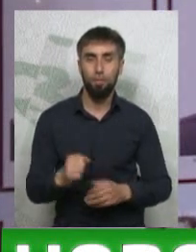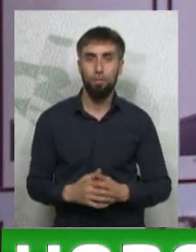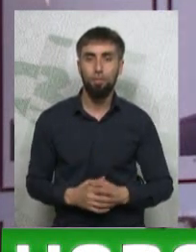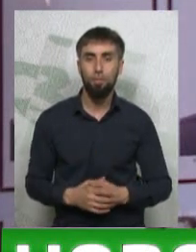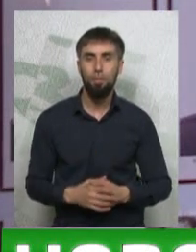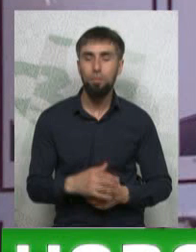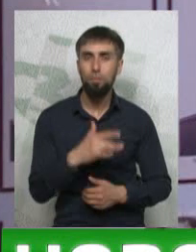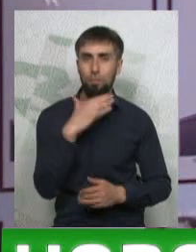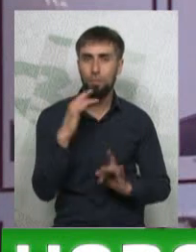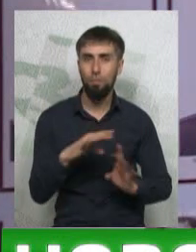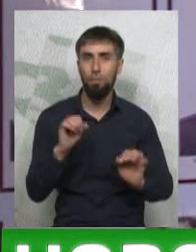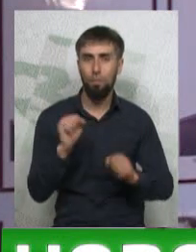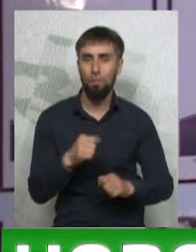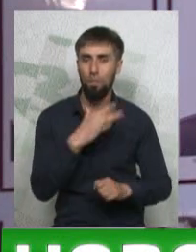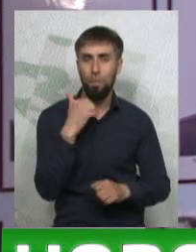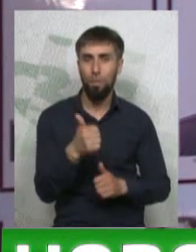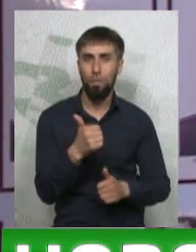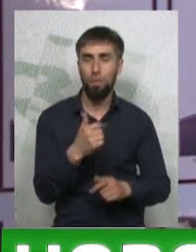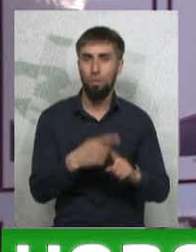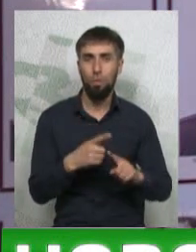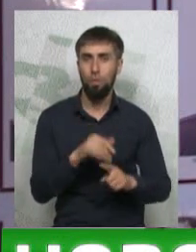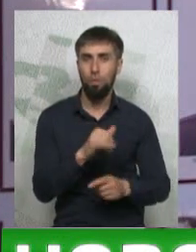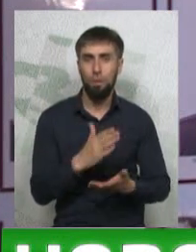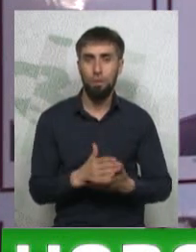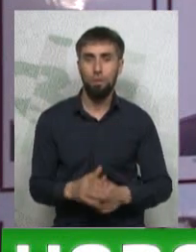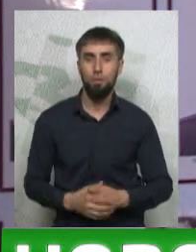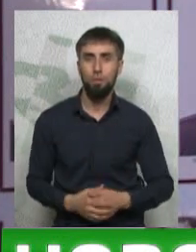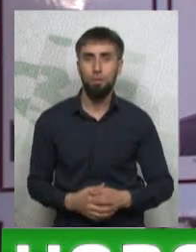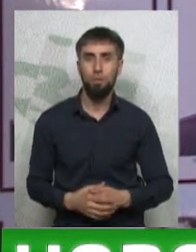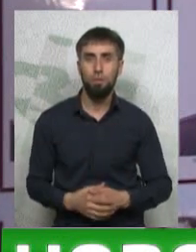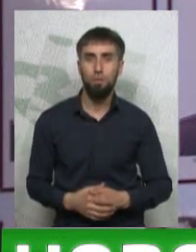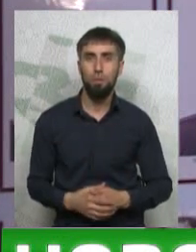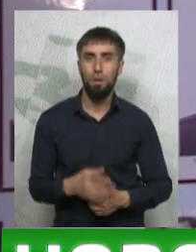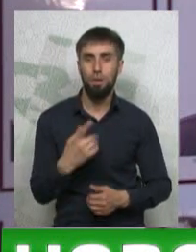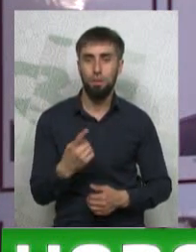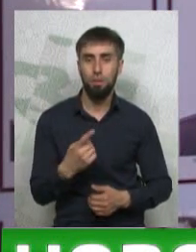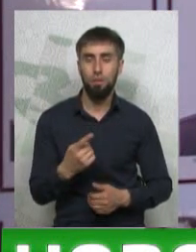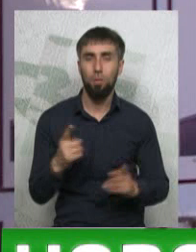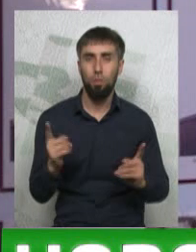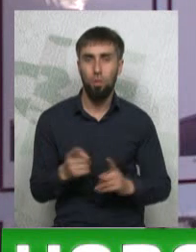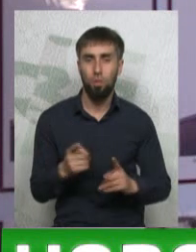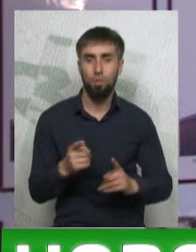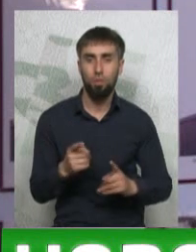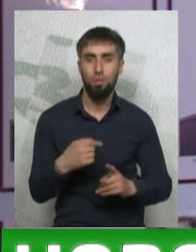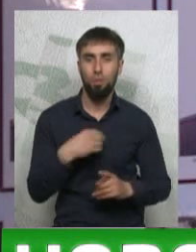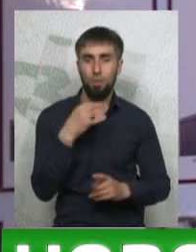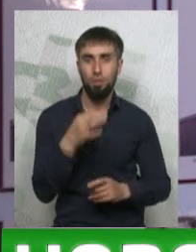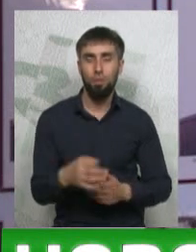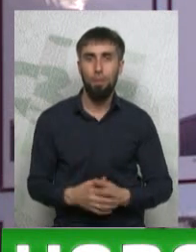Дух усереваться, а вот у вас дух дикамаш, дух дохкаш так говорит. Цахам вот